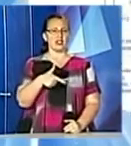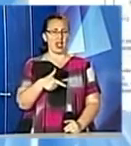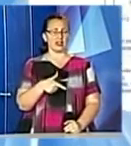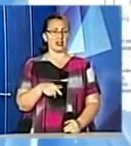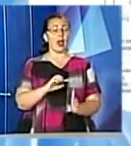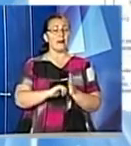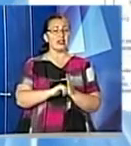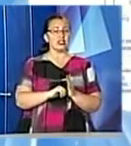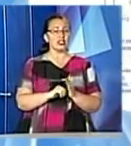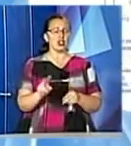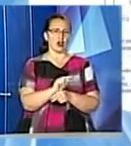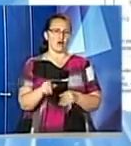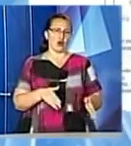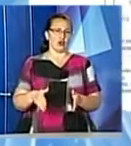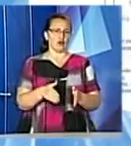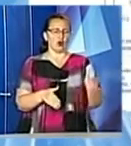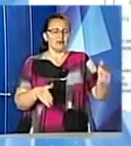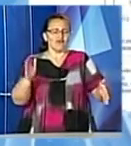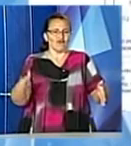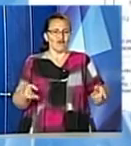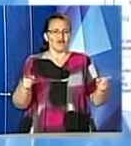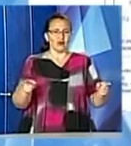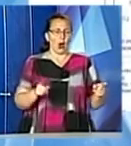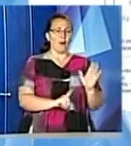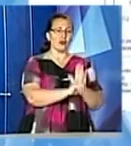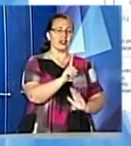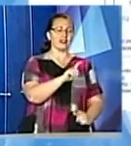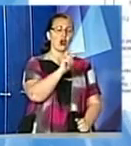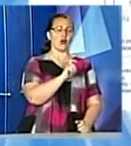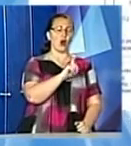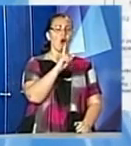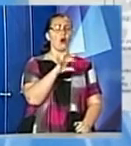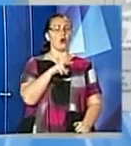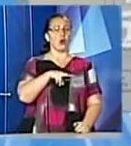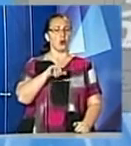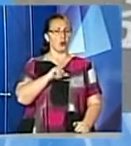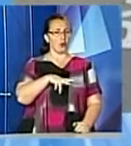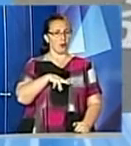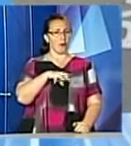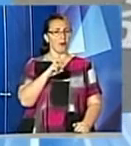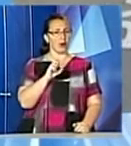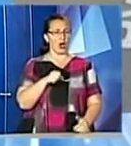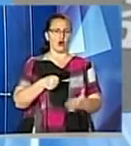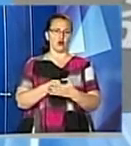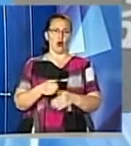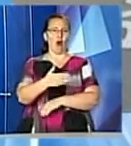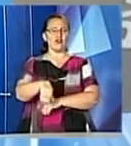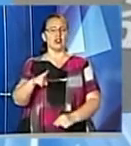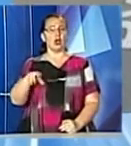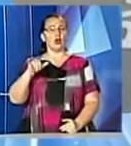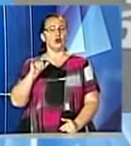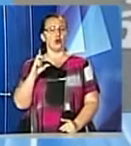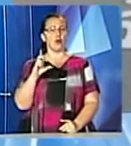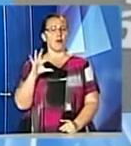роботи. Неприїзною стане частина вулиці на ділянці від Христофора Колумба до вулиці Дубової. І так до кінця літа. Ремонтні